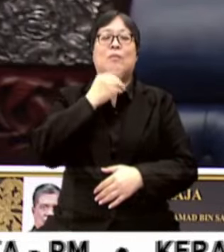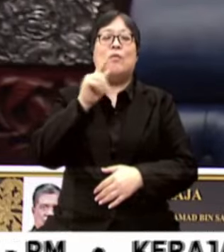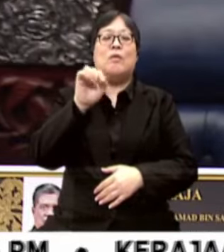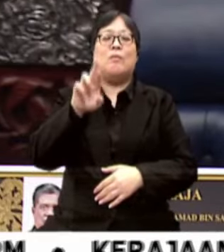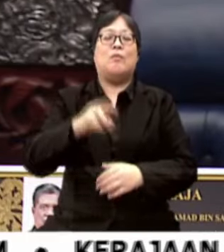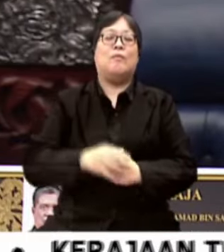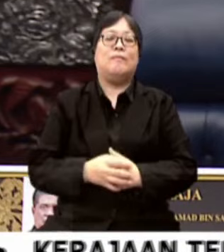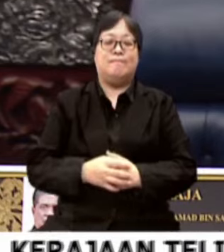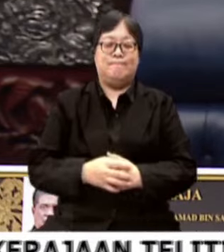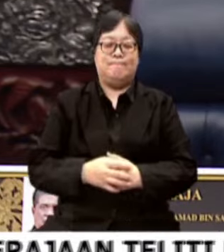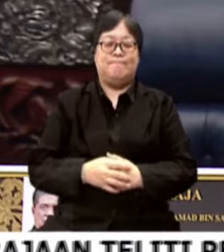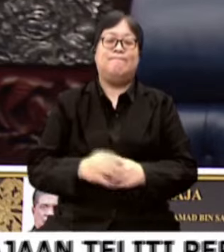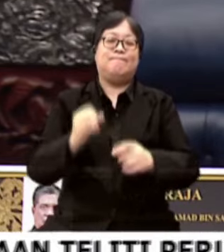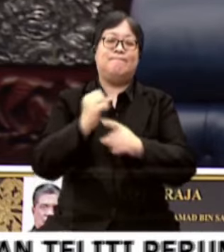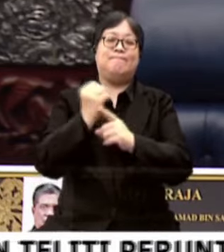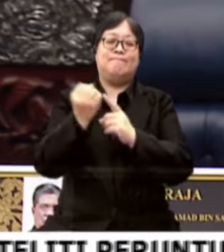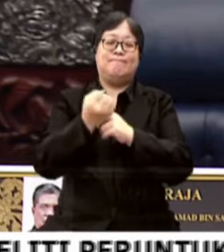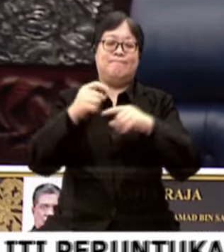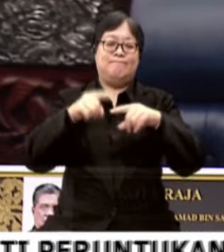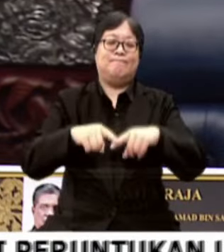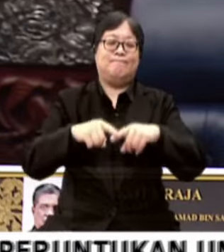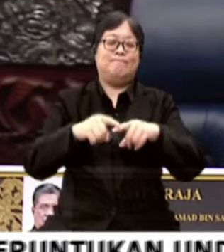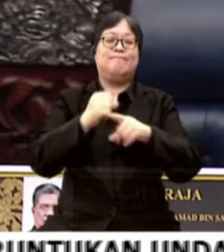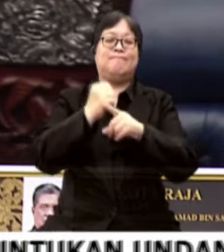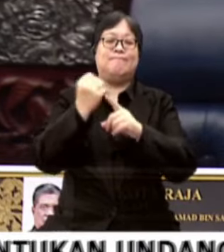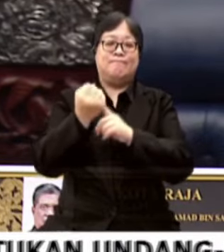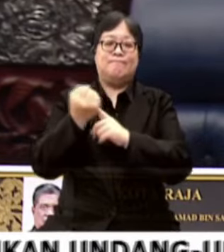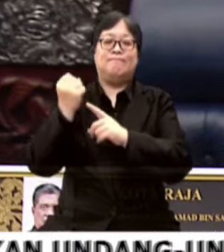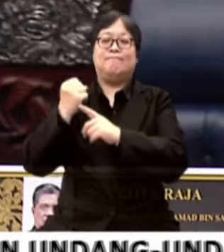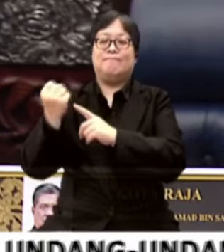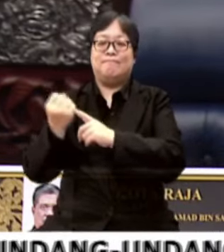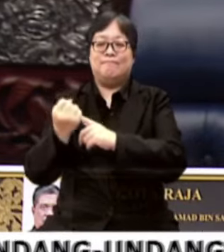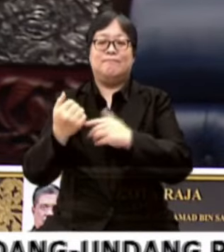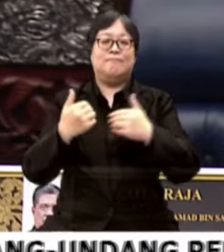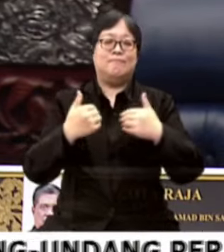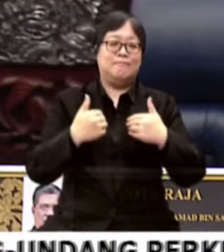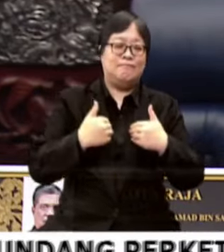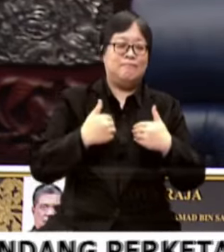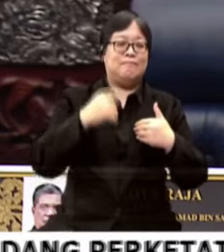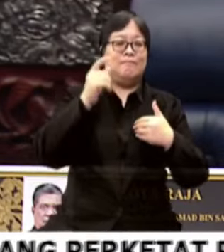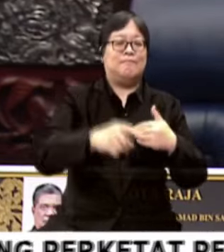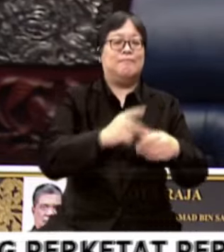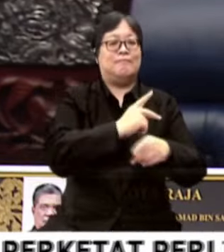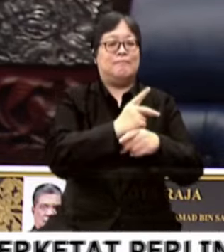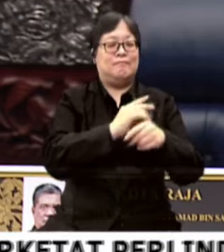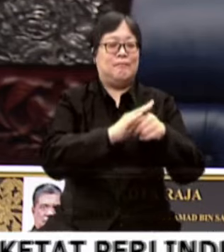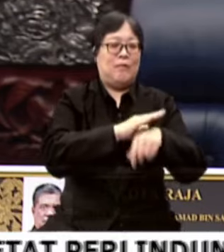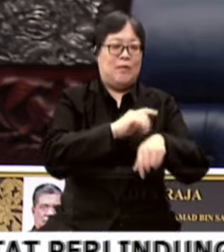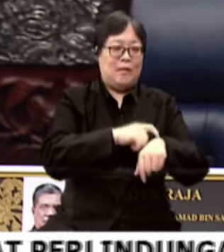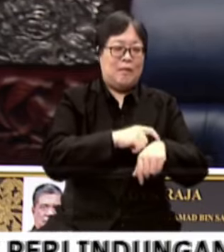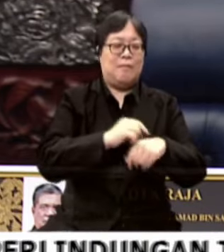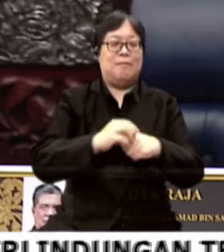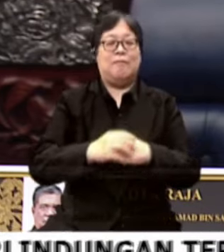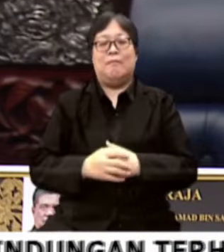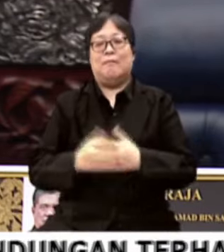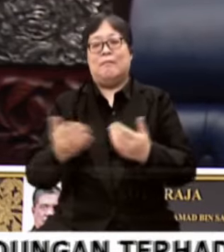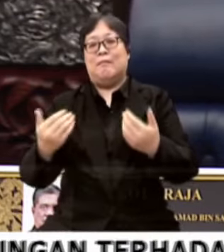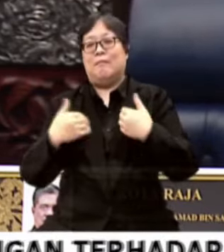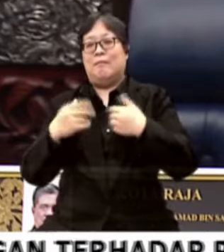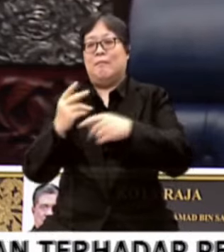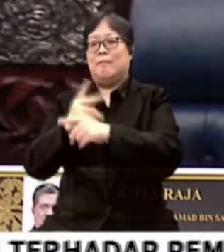situasi itu bergantung daripada satu keadaan keadaan ada yang perlu kan penjagaan yang penuh maksud ada yang